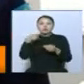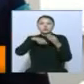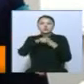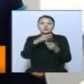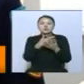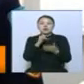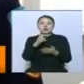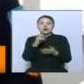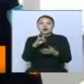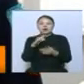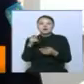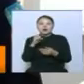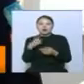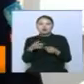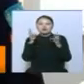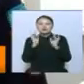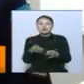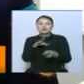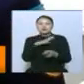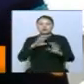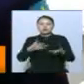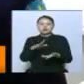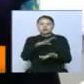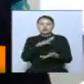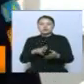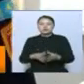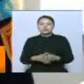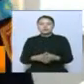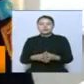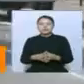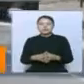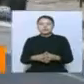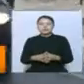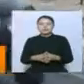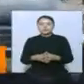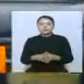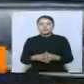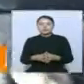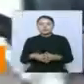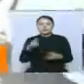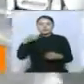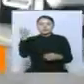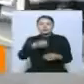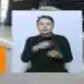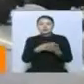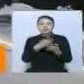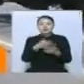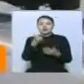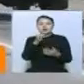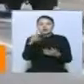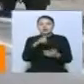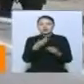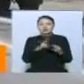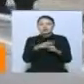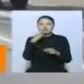угар жиналып, сонда осындай оқиғаға айналып келіп отыр. Осы аптада улану дерегі бойынша тағы бір